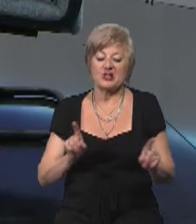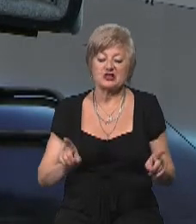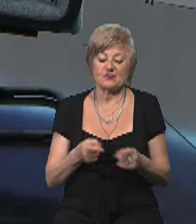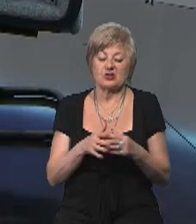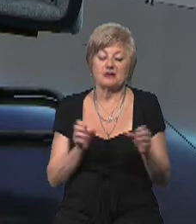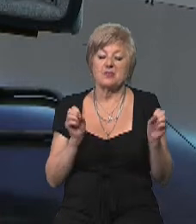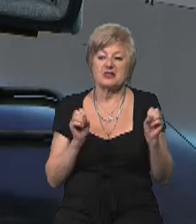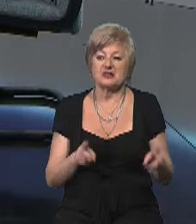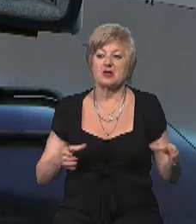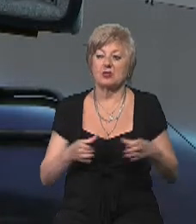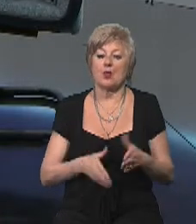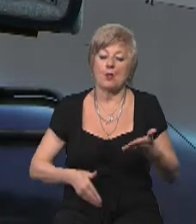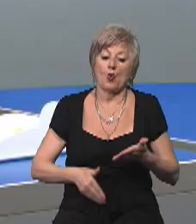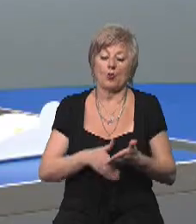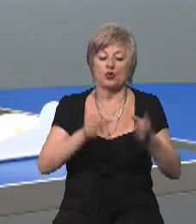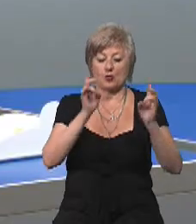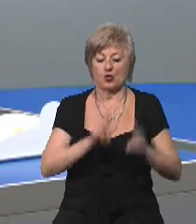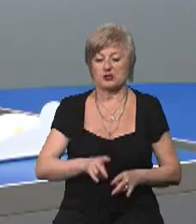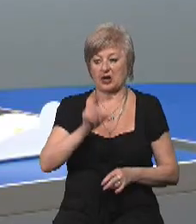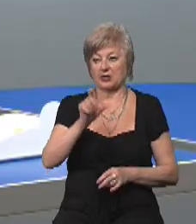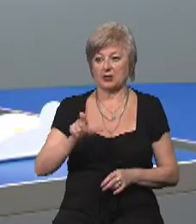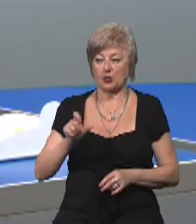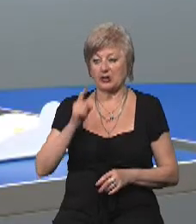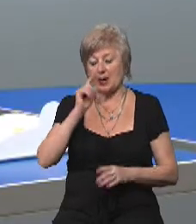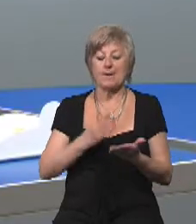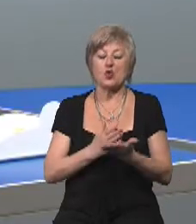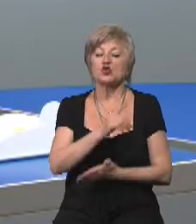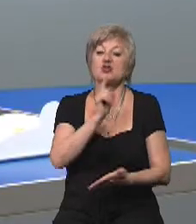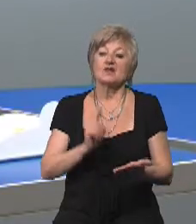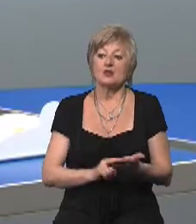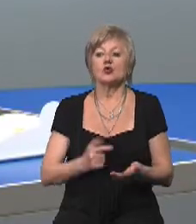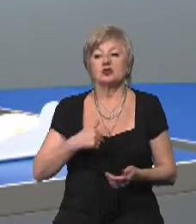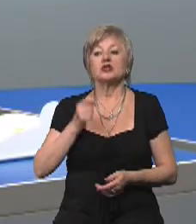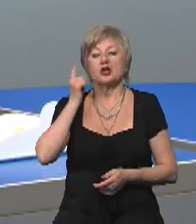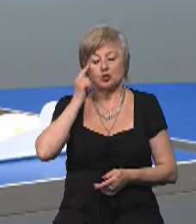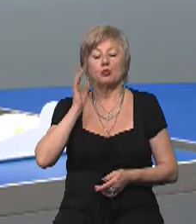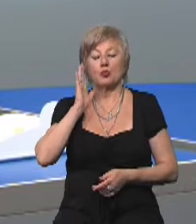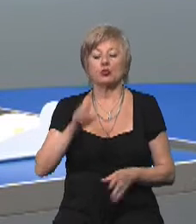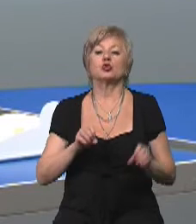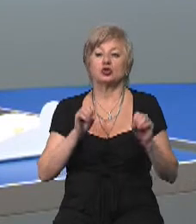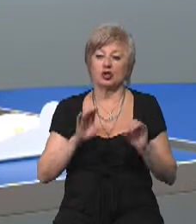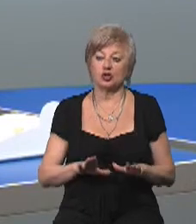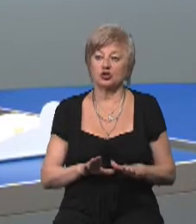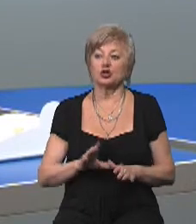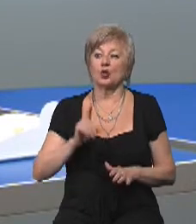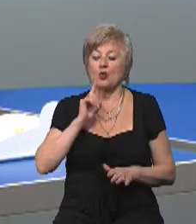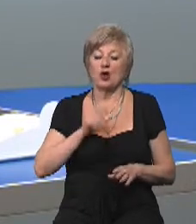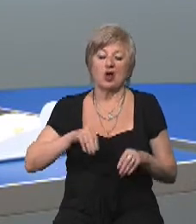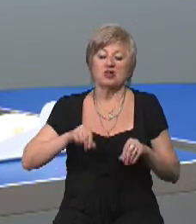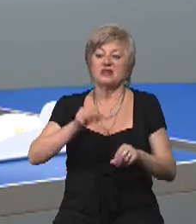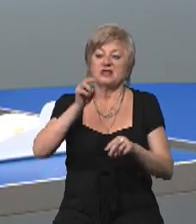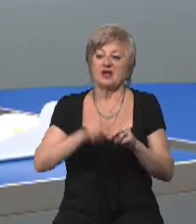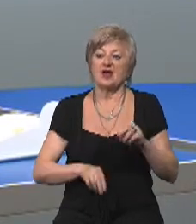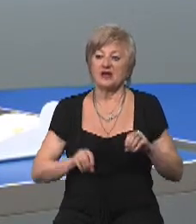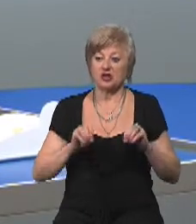спеціалізований заклад допомоги постраждалим особам. І це політичне питання, яке, я думаю, буде вирішуватися, доки воно не вирішиться.